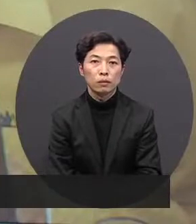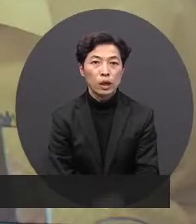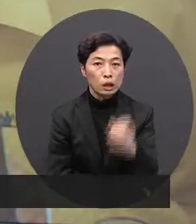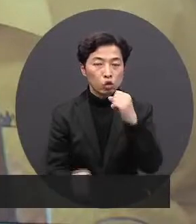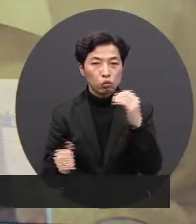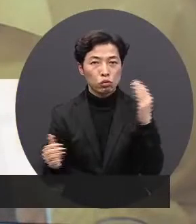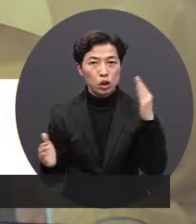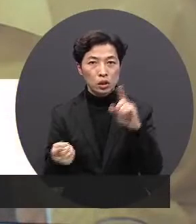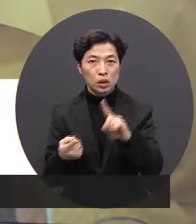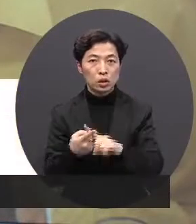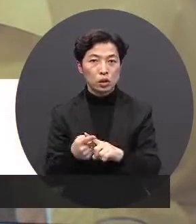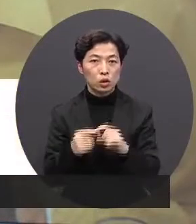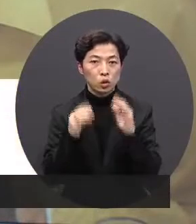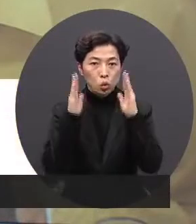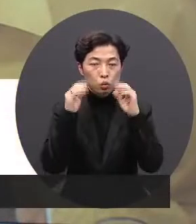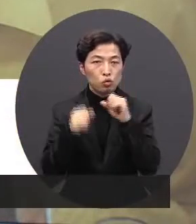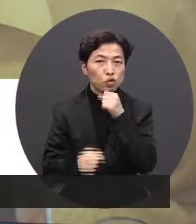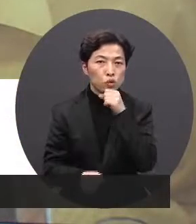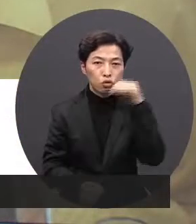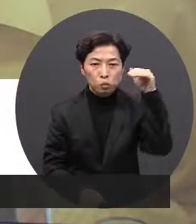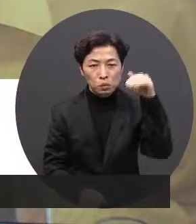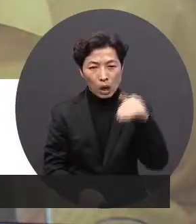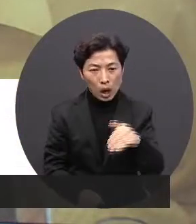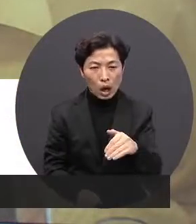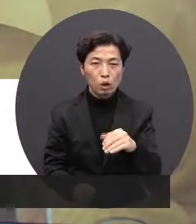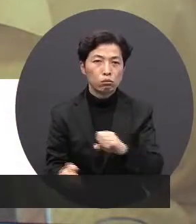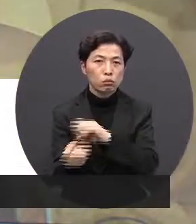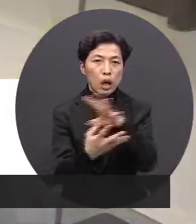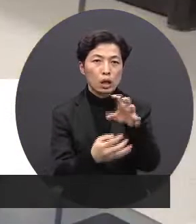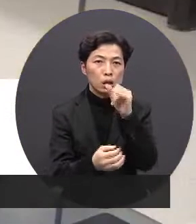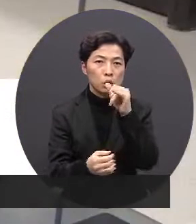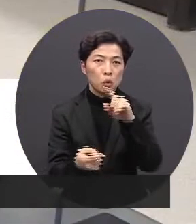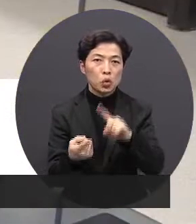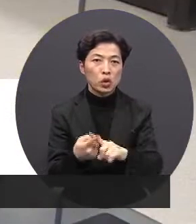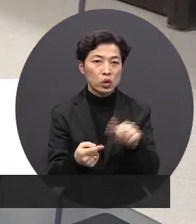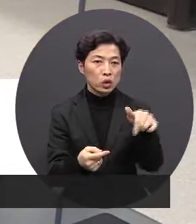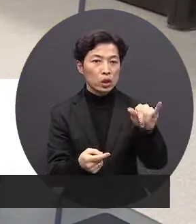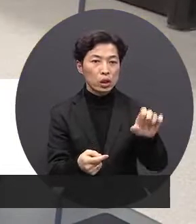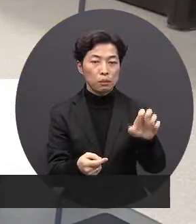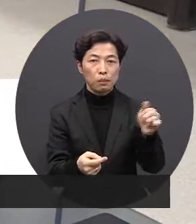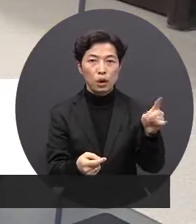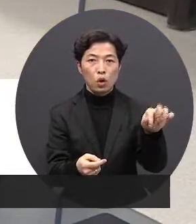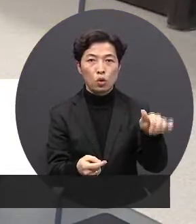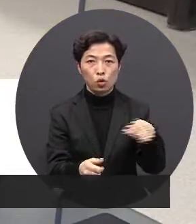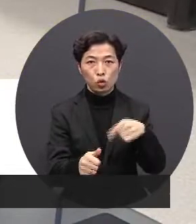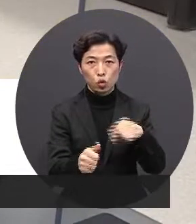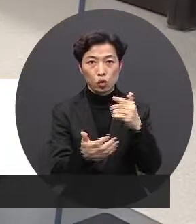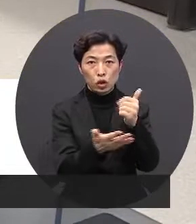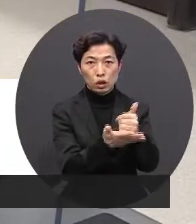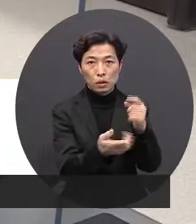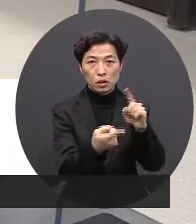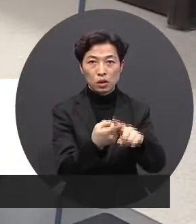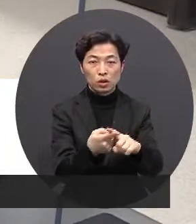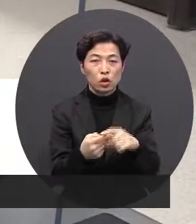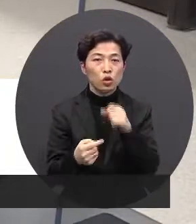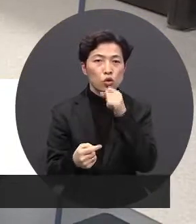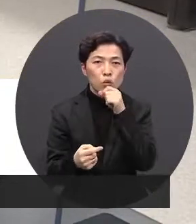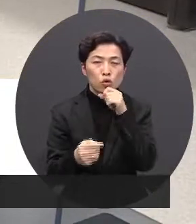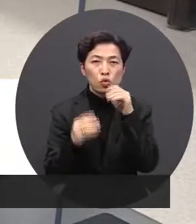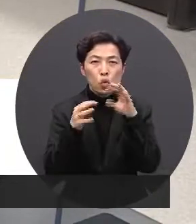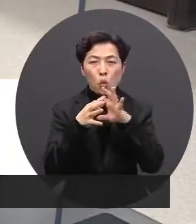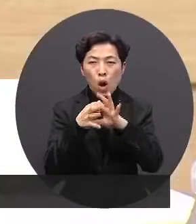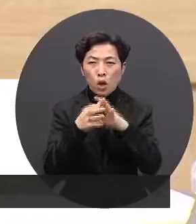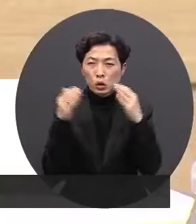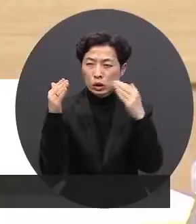충북 학생들의 학력 저하 논란과 관련해 김병우 교육감이 수능 점수만으로 아이들을 한 줄로 세워 재단하지